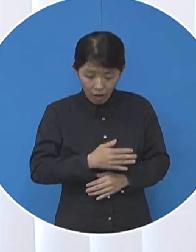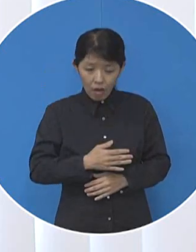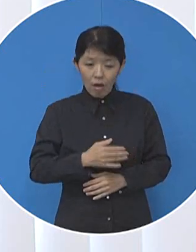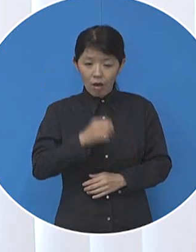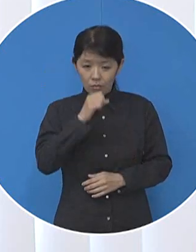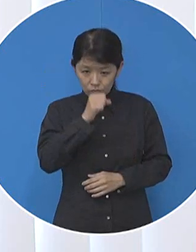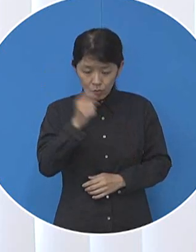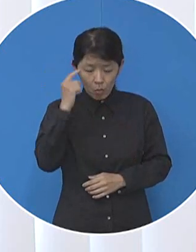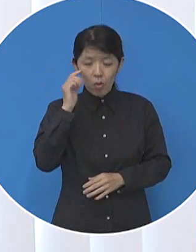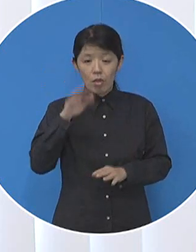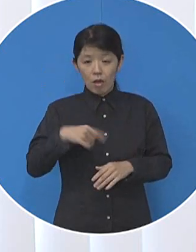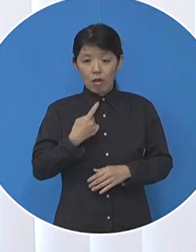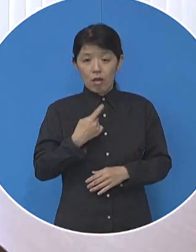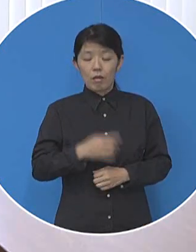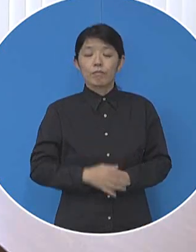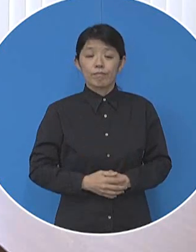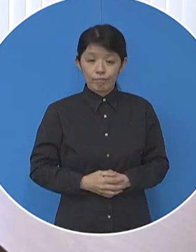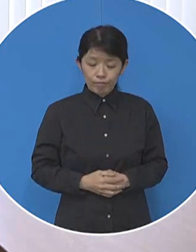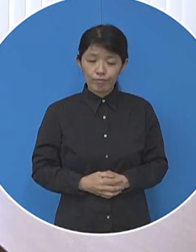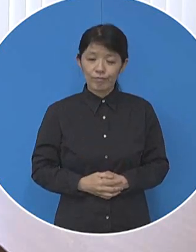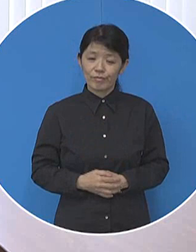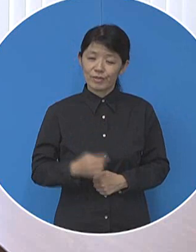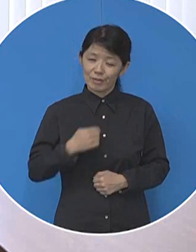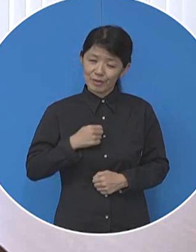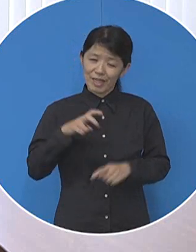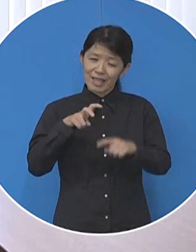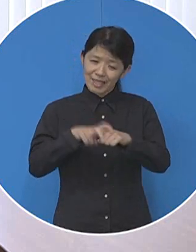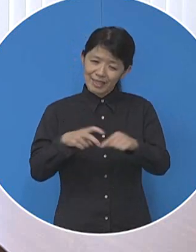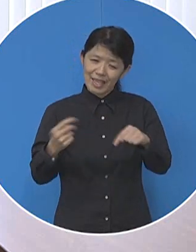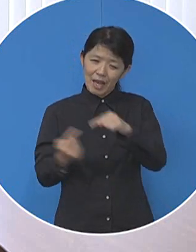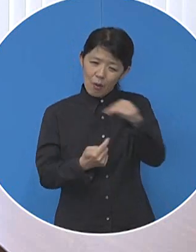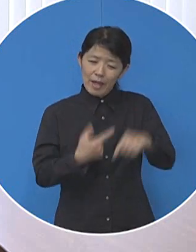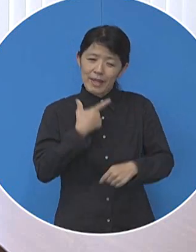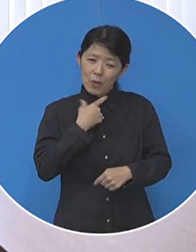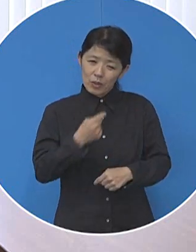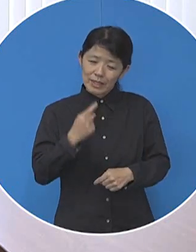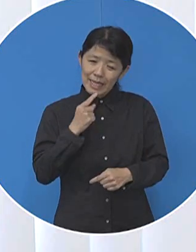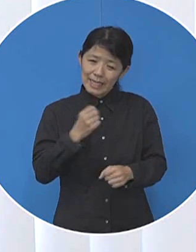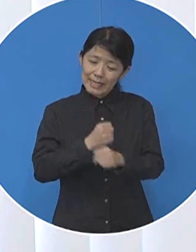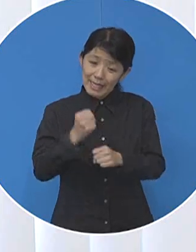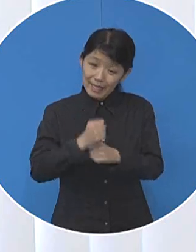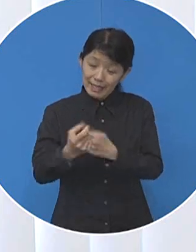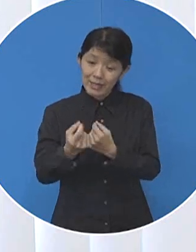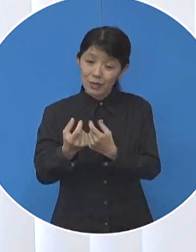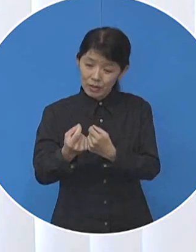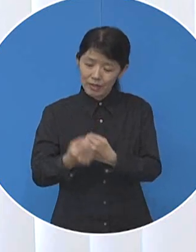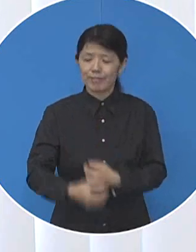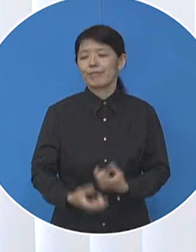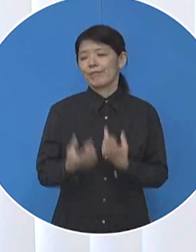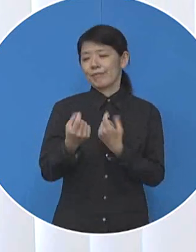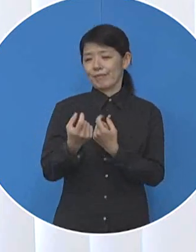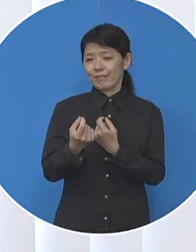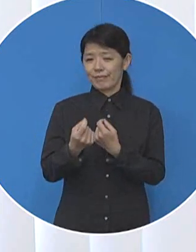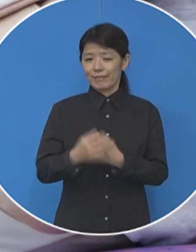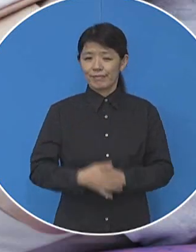在は偉大だなと思います。ま あ、なかなか自分から譲ってくださいって言いづらい部分もあります よね。そうですね。